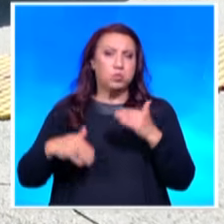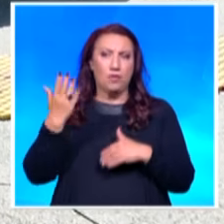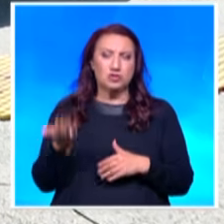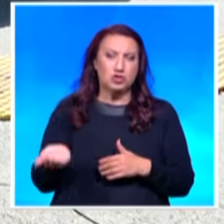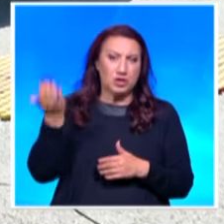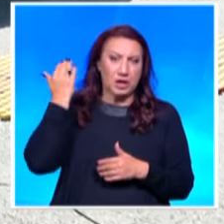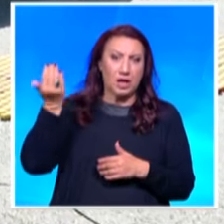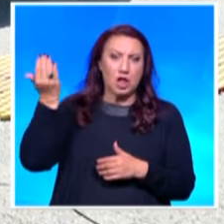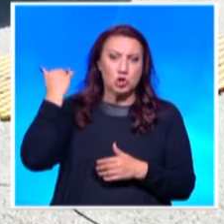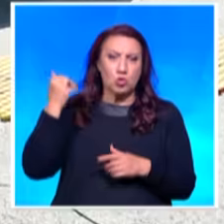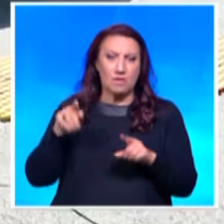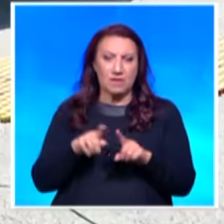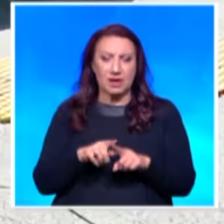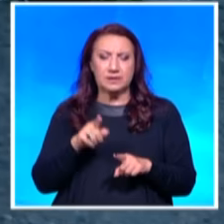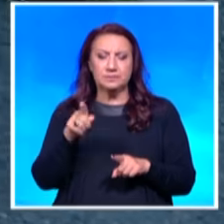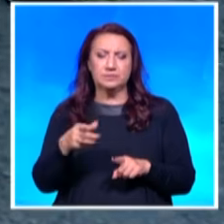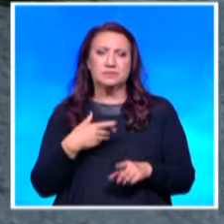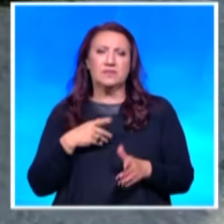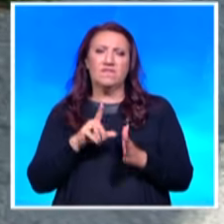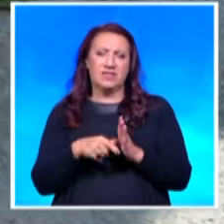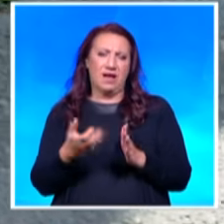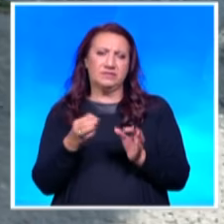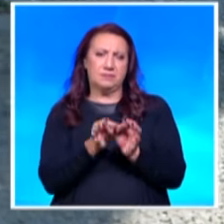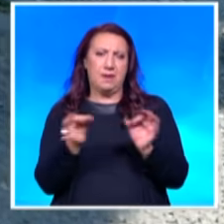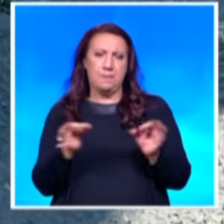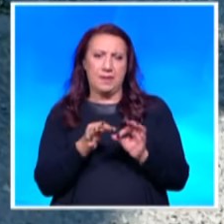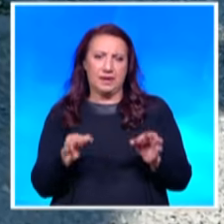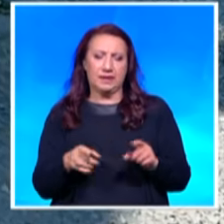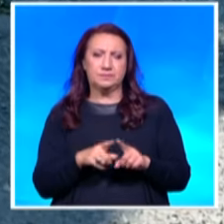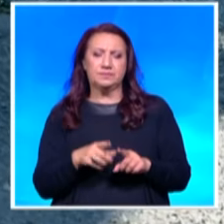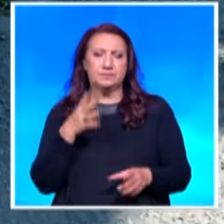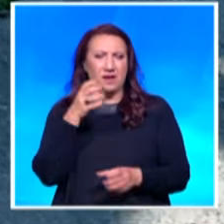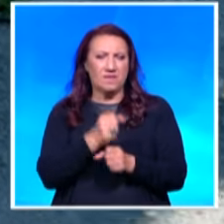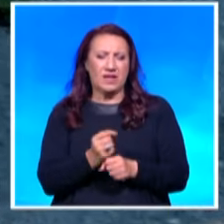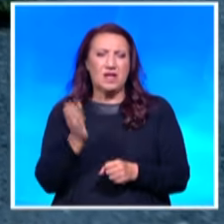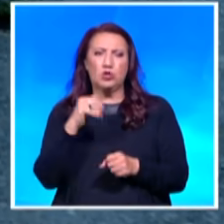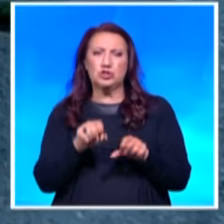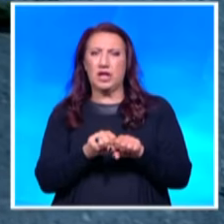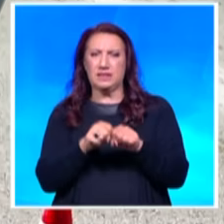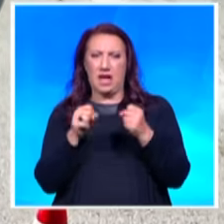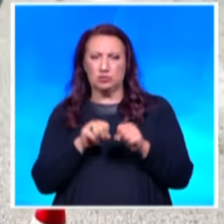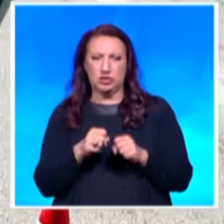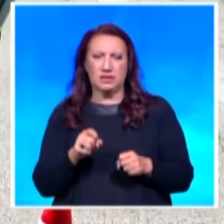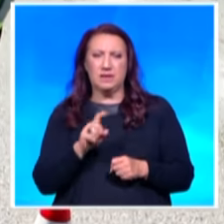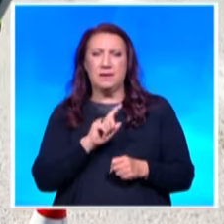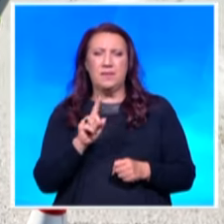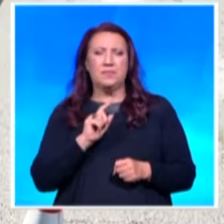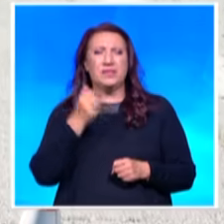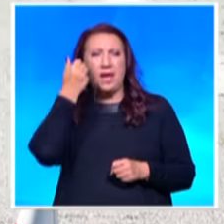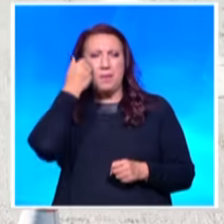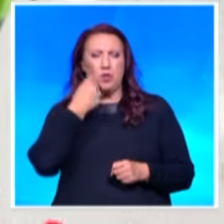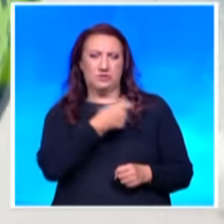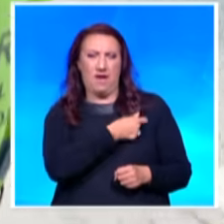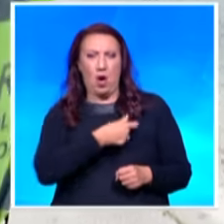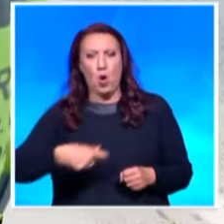с претоварен, който е установен и съответно е взето отношение от колегите. Има установени още нарушения, като неползване на обезопасителни